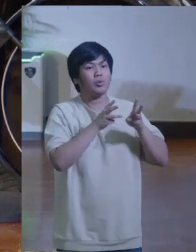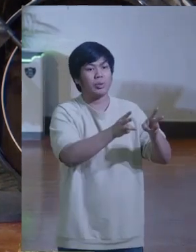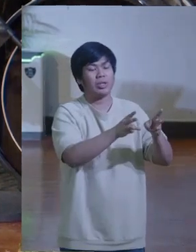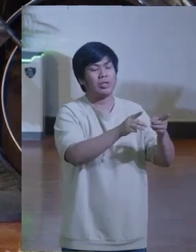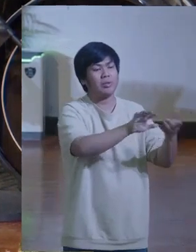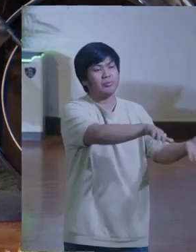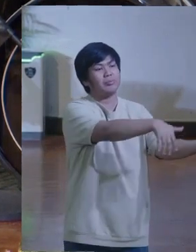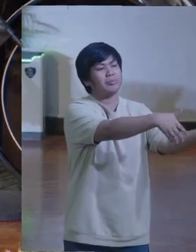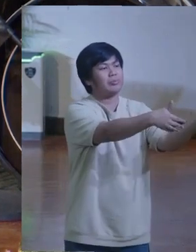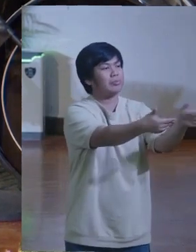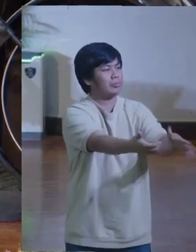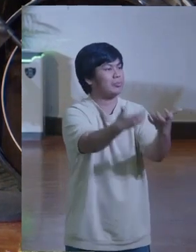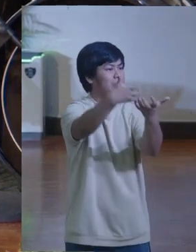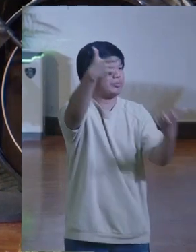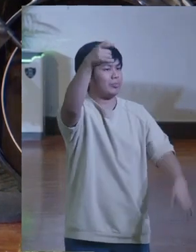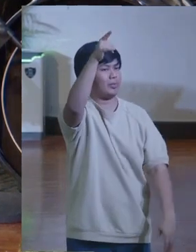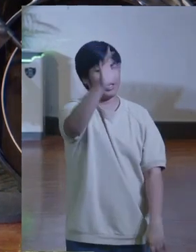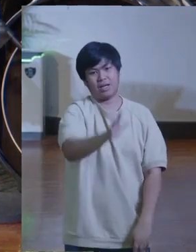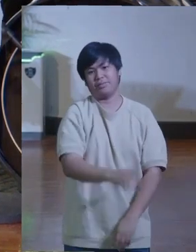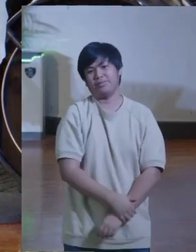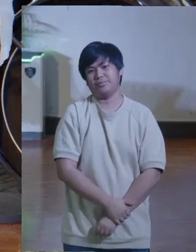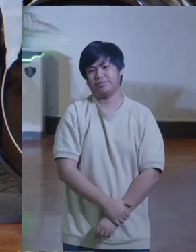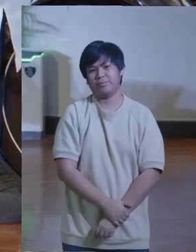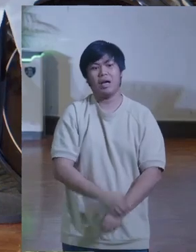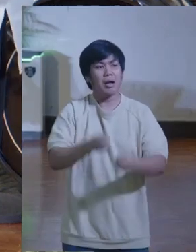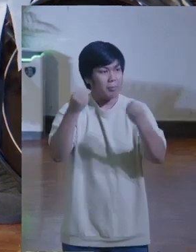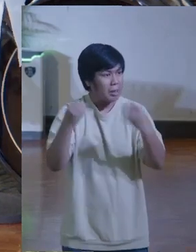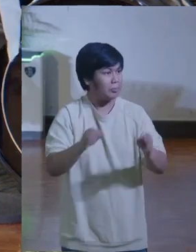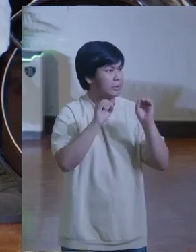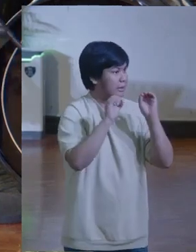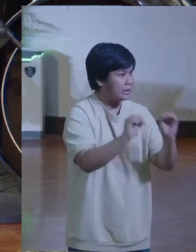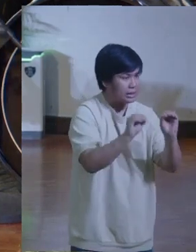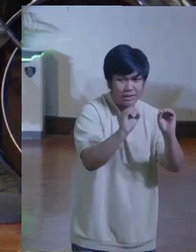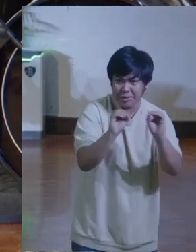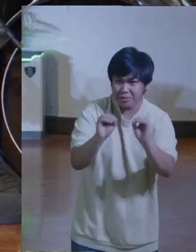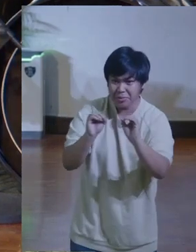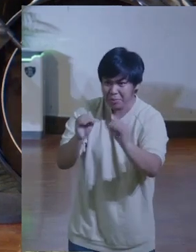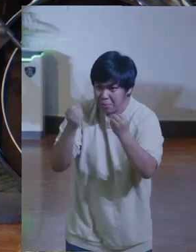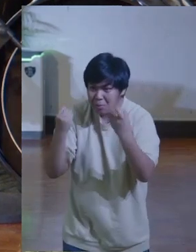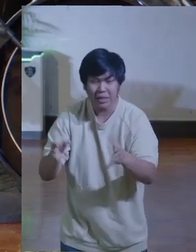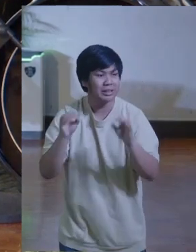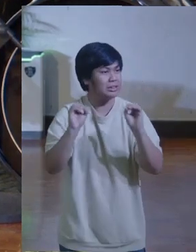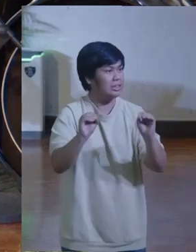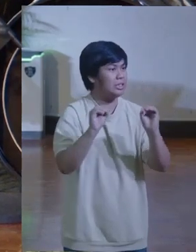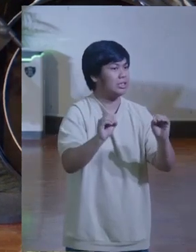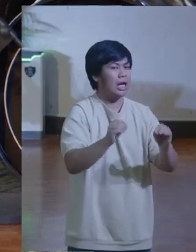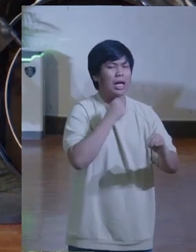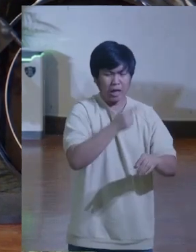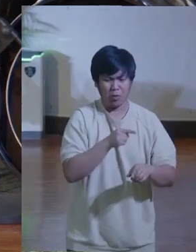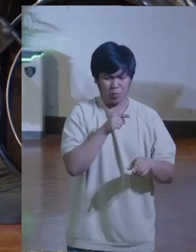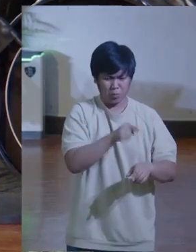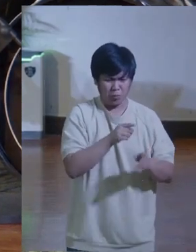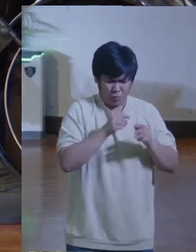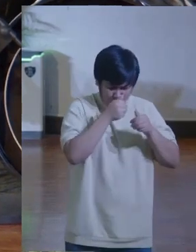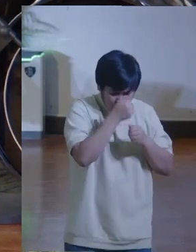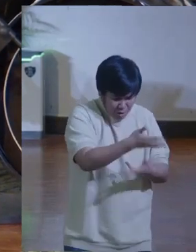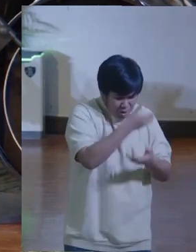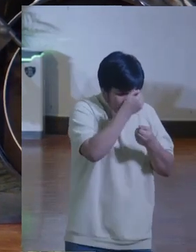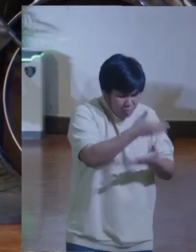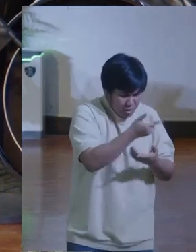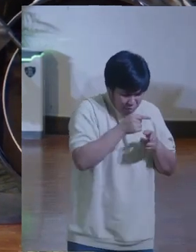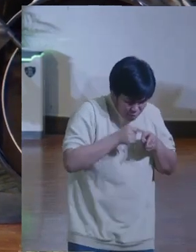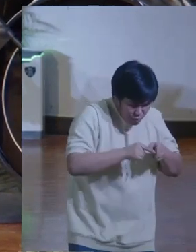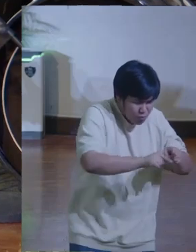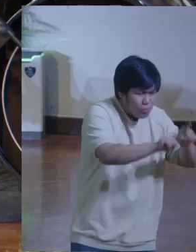death. So maraming tinuturo sa ating kultura, sa ating relihiyon, no? Na